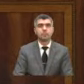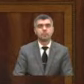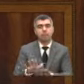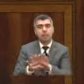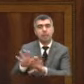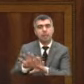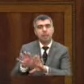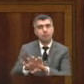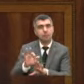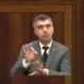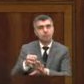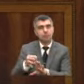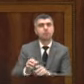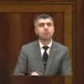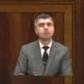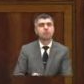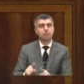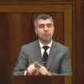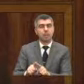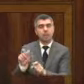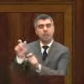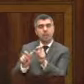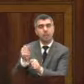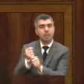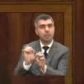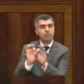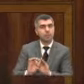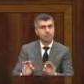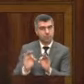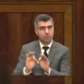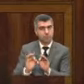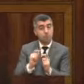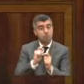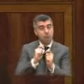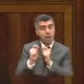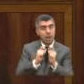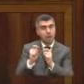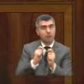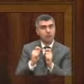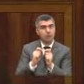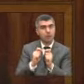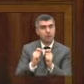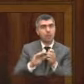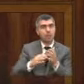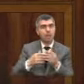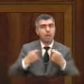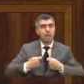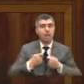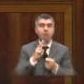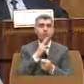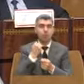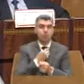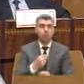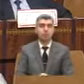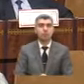للتدابير اللي خصها تخاض لهذا القطاع. كيكون نقاش كيف قال السيد رئيس الحكومه، طبعا